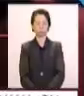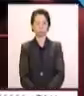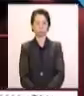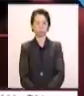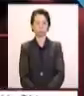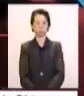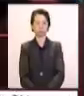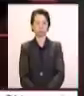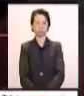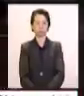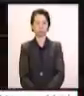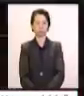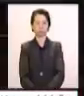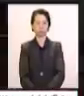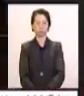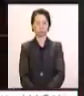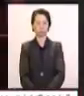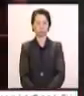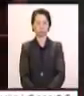gặp với Malaysia.